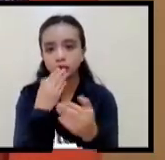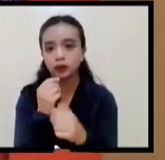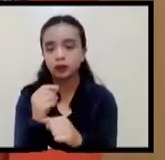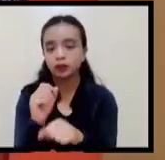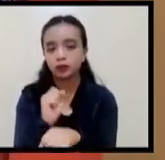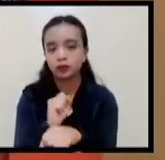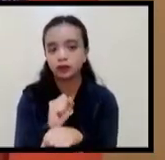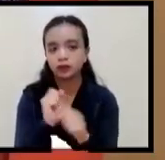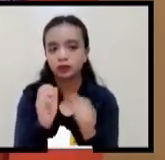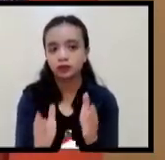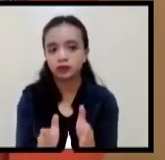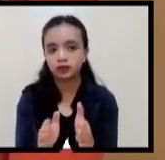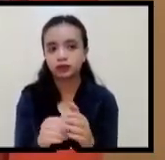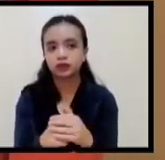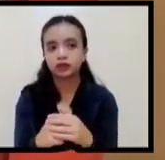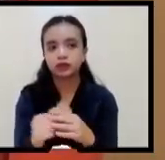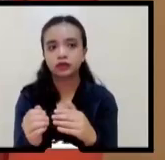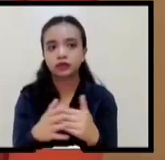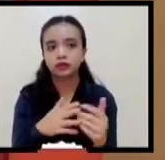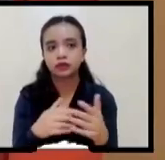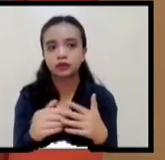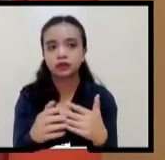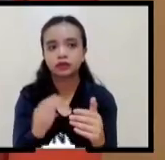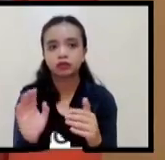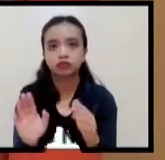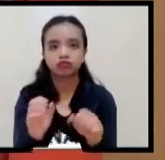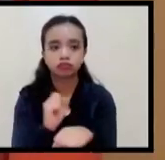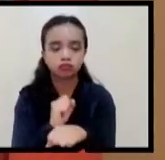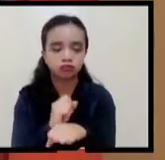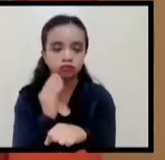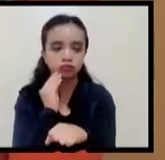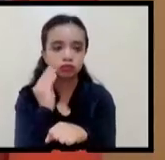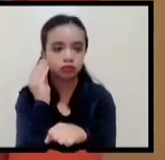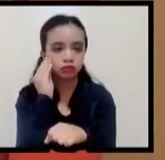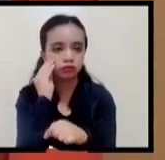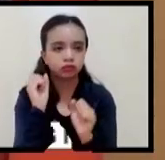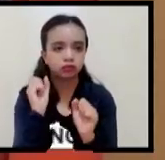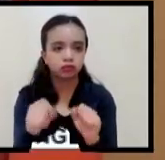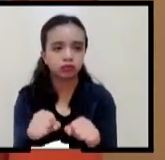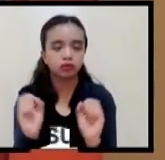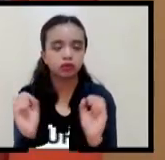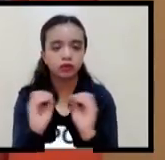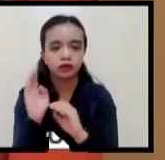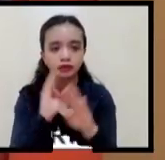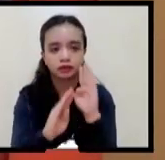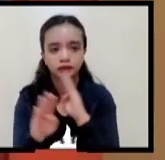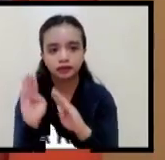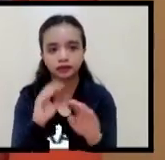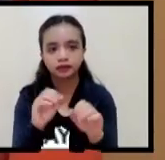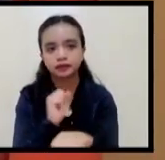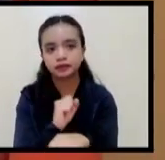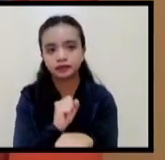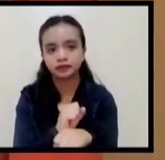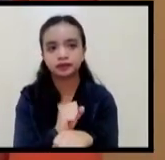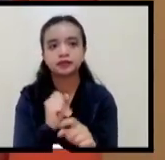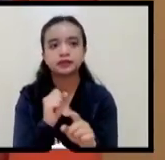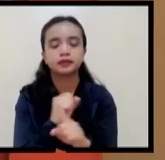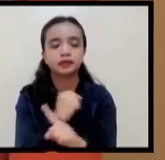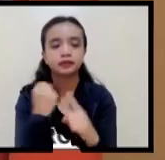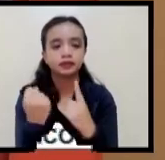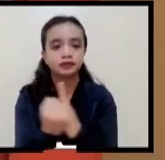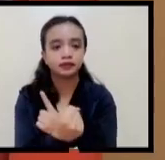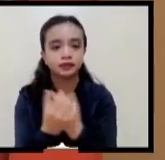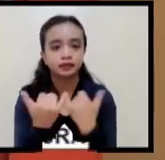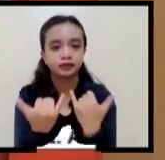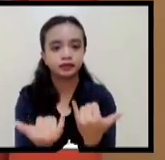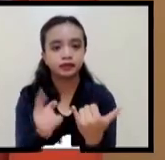mga tungkulin mula sa kanilang mga tahanan at nagtataguyod ng hassle-free work environment. At isa sa pangunahing bahagi nito